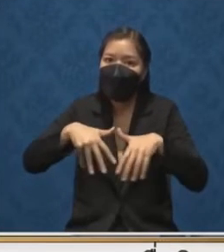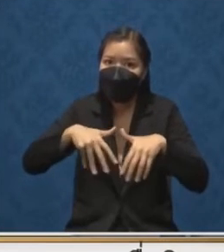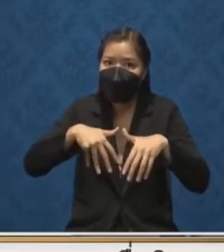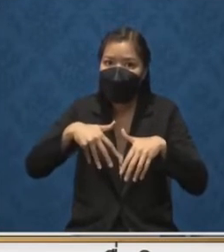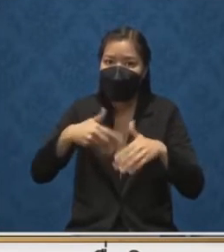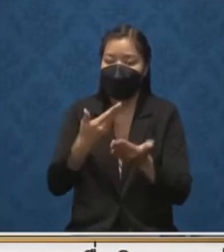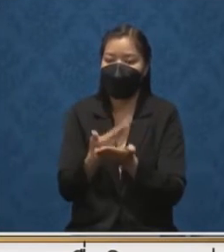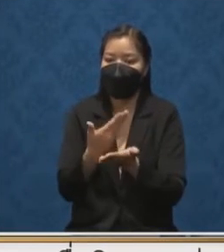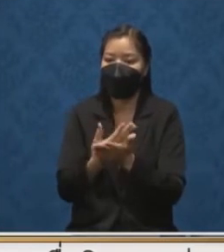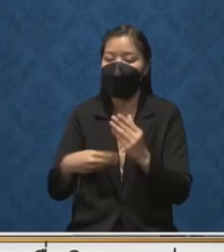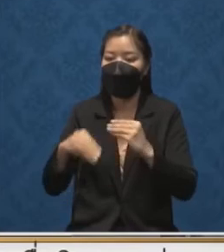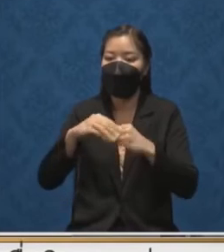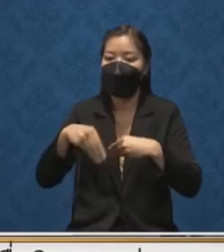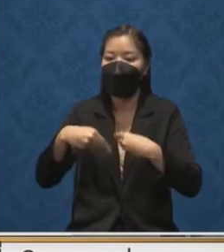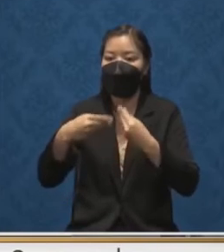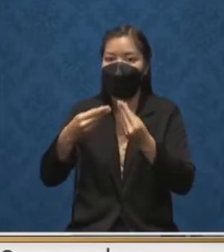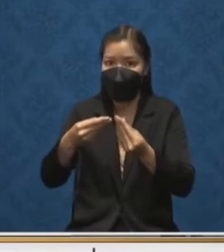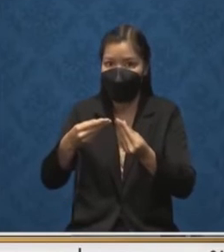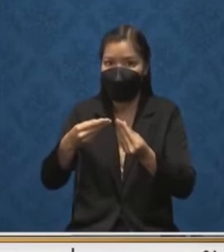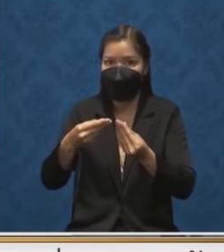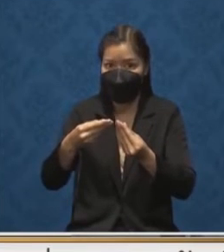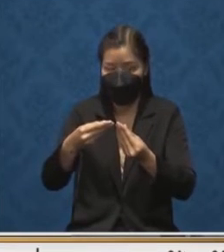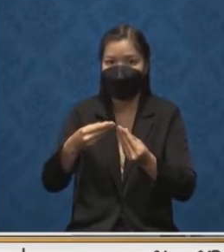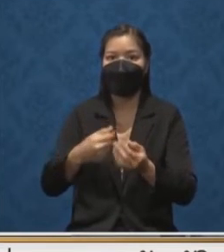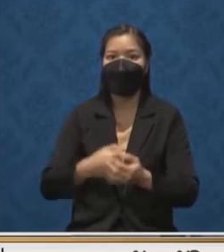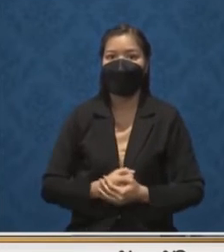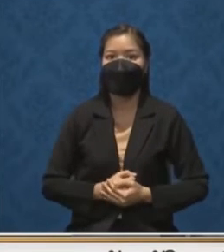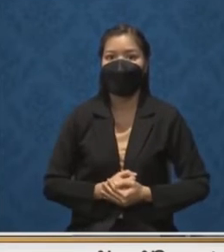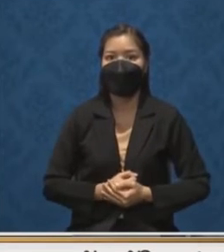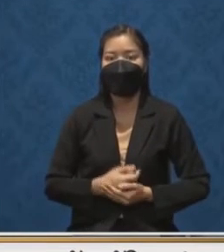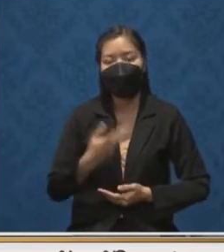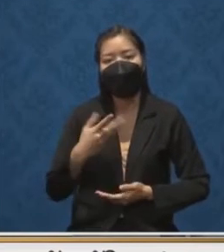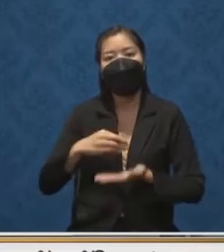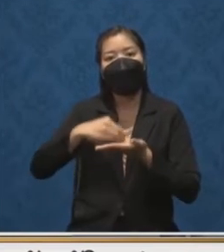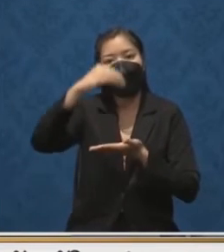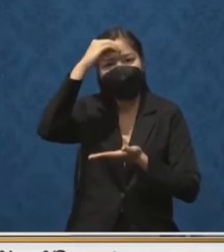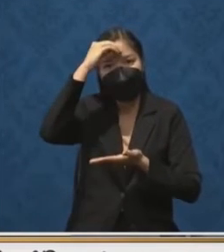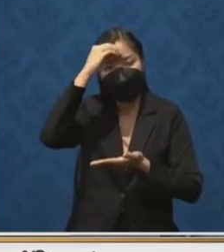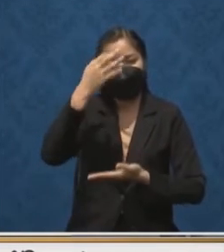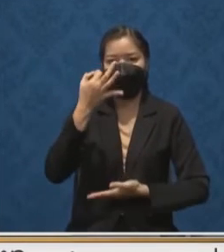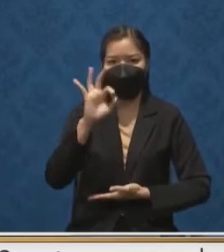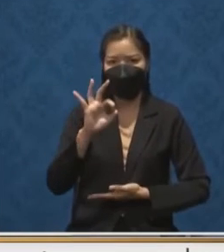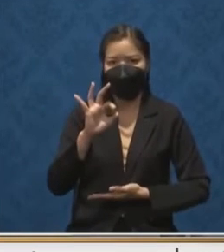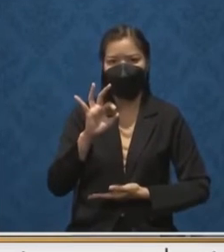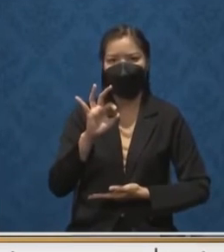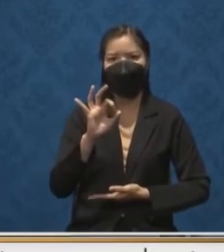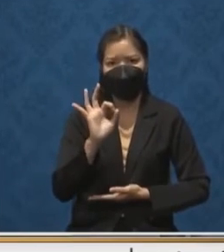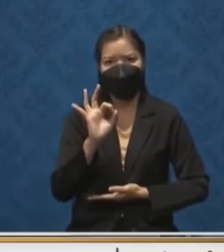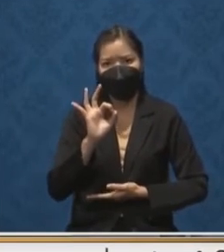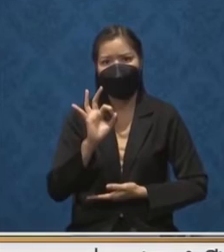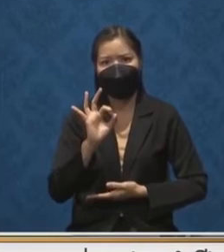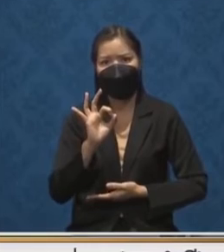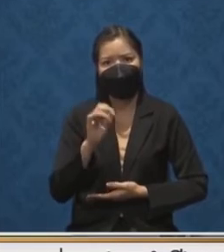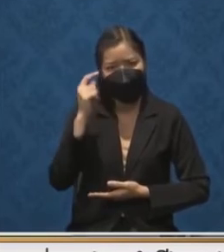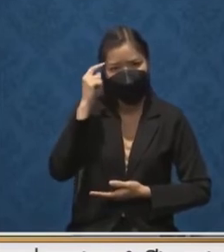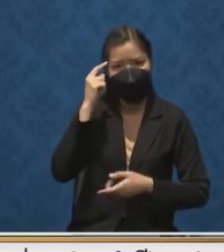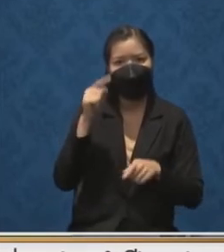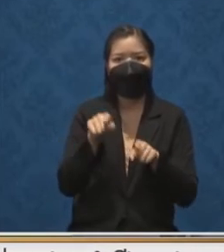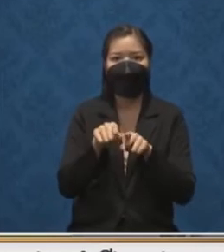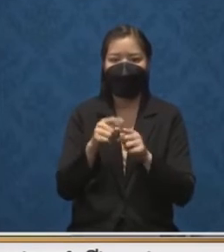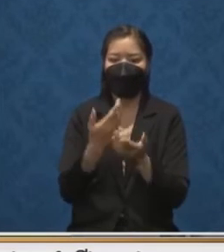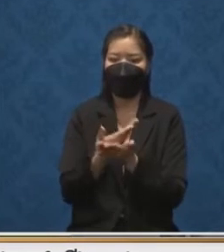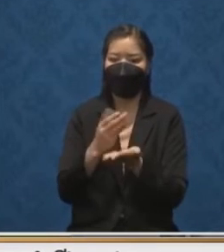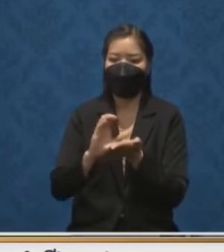พิ่มขึ้นอีก 1,840 และเรื่องของการศึกษาฟรีผมเห็นด้วยครับที่กรรมาธิการมีความกล้าหาญที่จะสรรงบประมาณลง